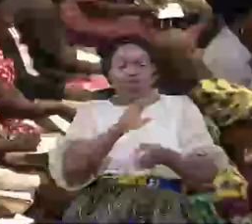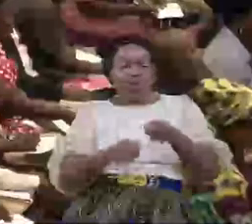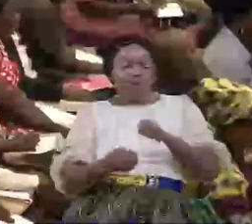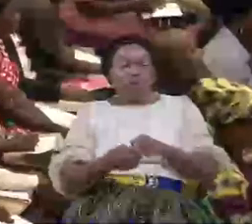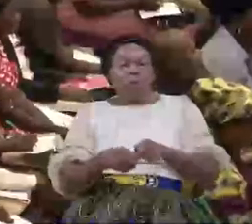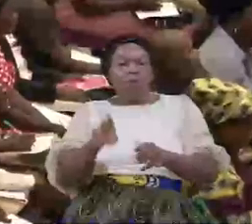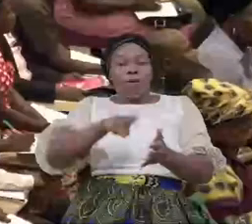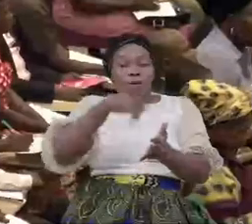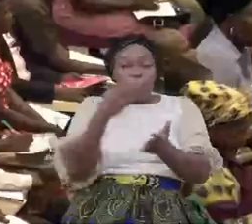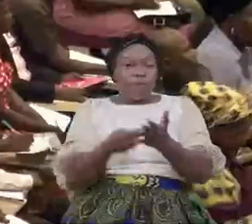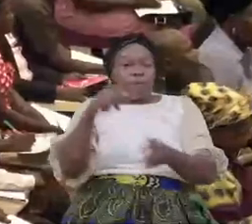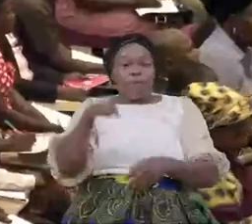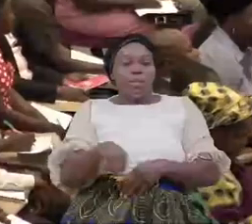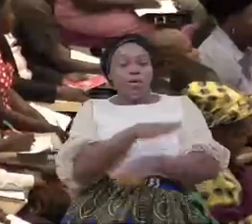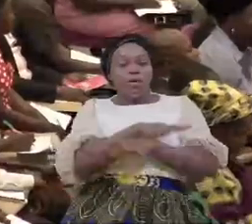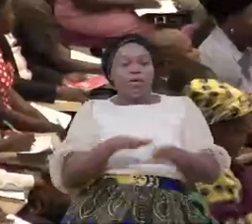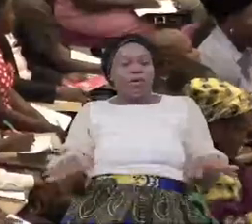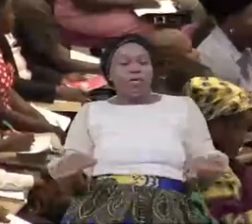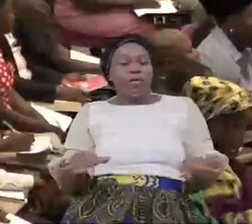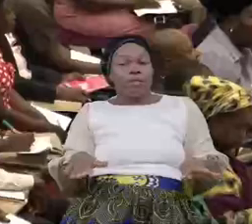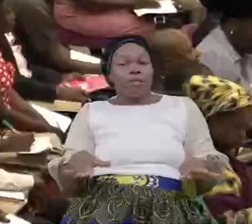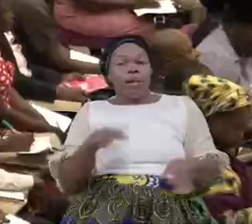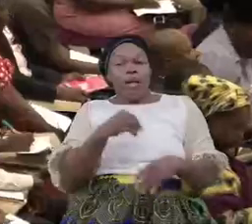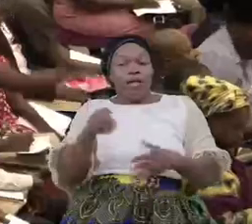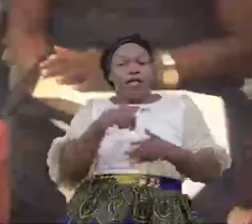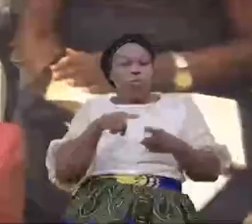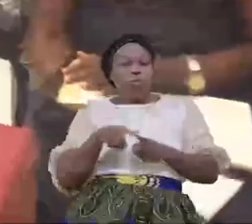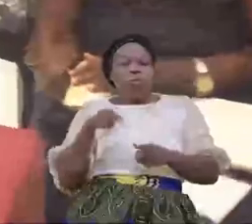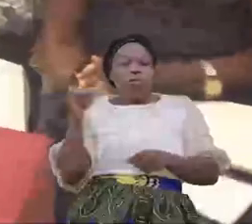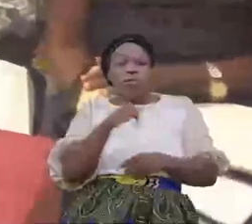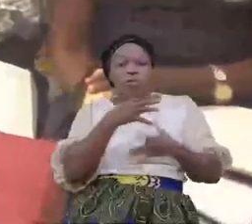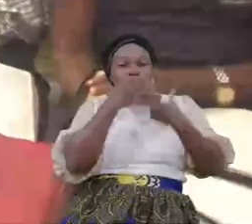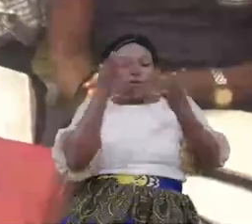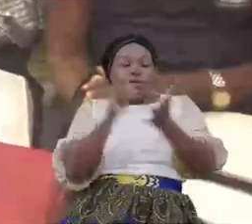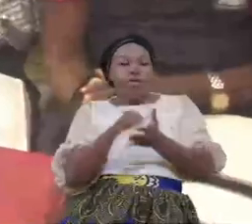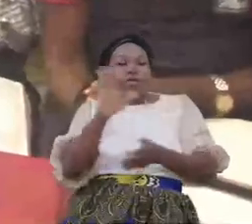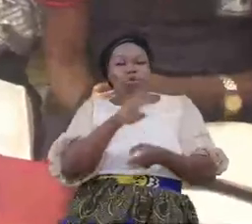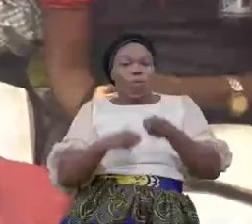s'écrouler. Quand ils chantent, quand ils poussent des cris, votre calamité va s'écrouler.